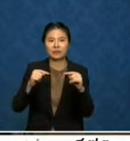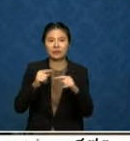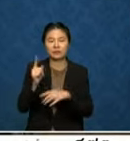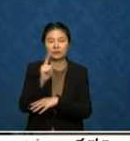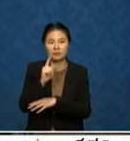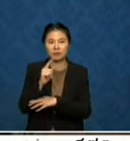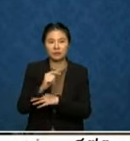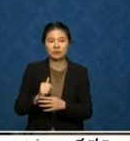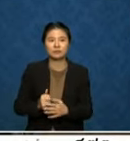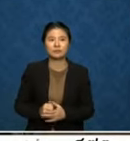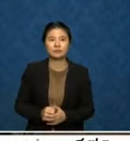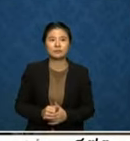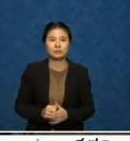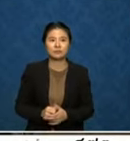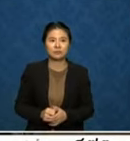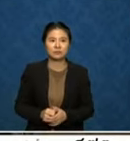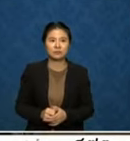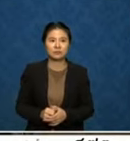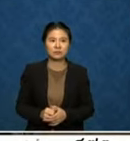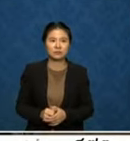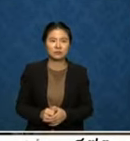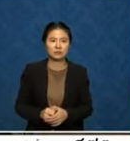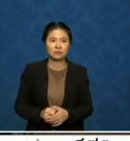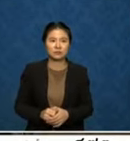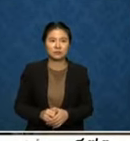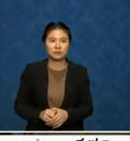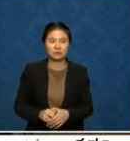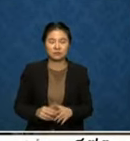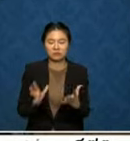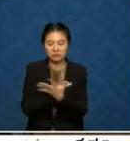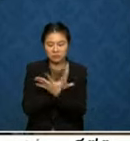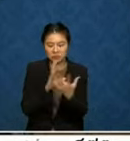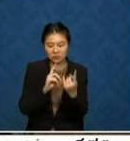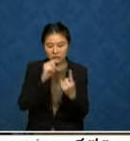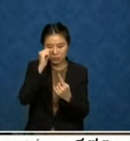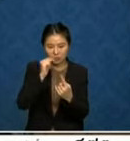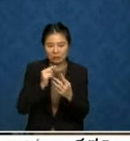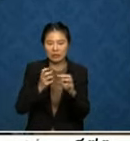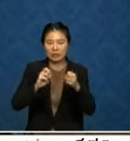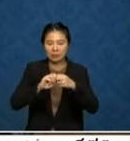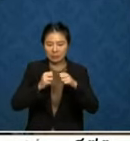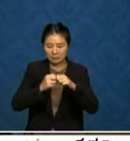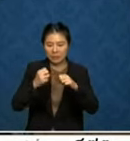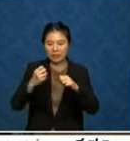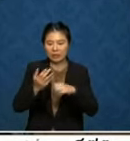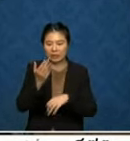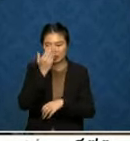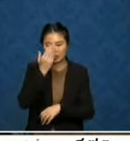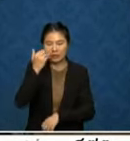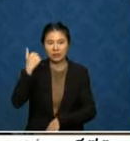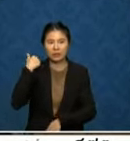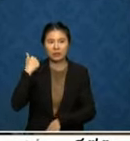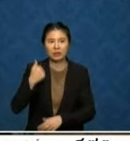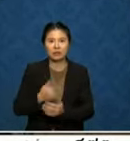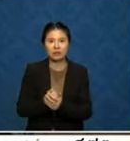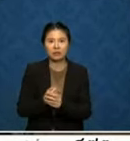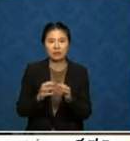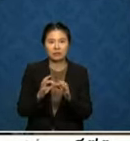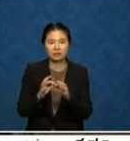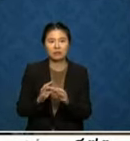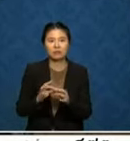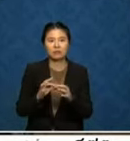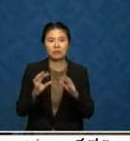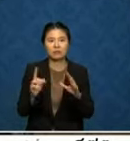ให้ท่านประธานทราบว่ามันกำลังสะท้อนว่าสังคมไทยกำลังมีวิกฤตค่ะท่านประธานวิกฤตแรกที่เราจะต้องมองให้เห็น